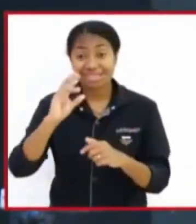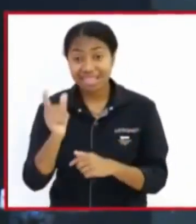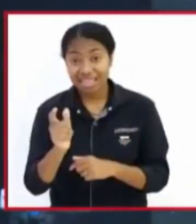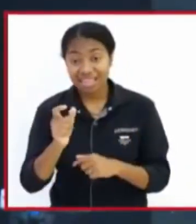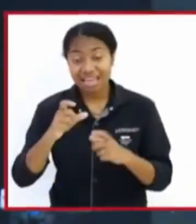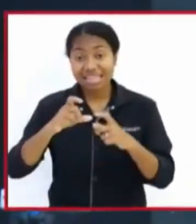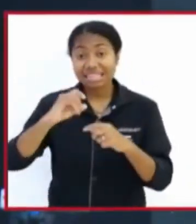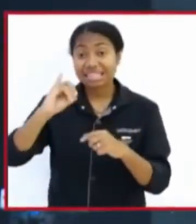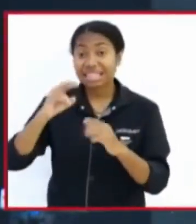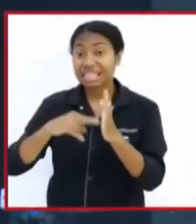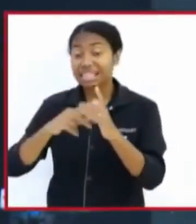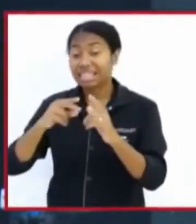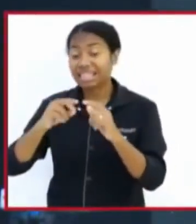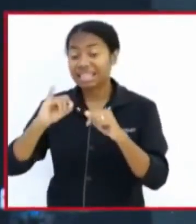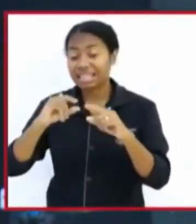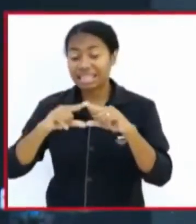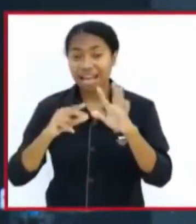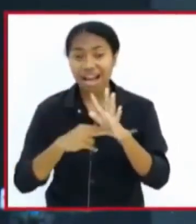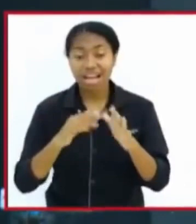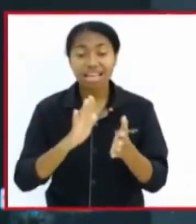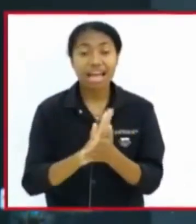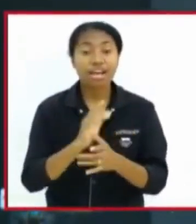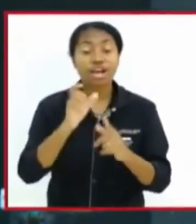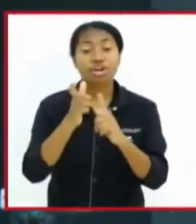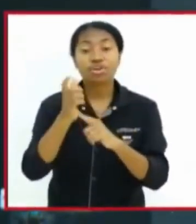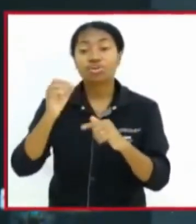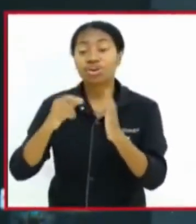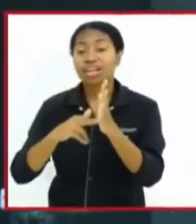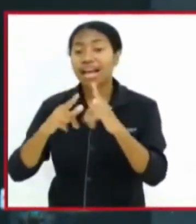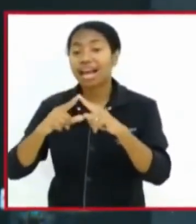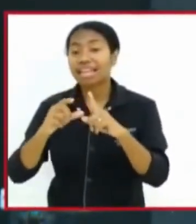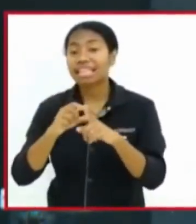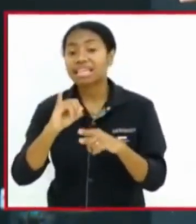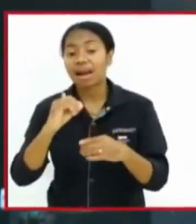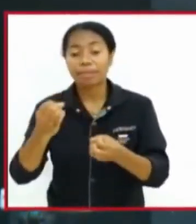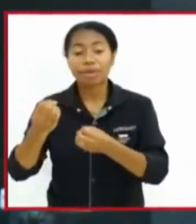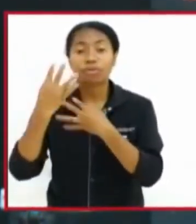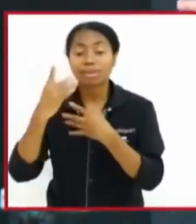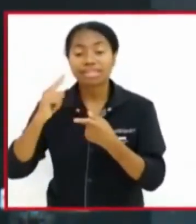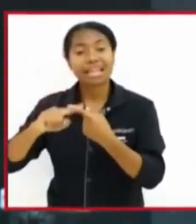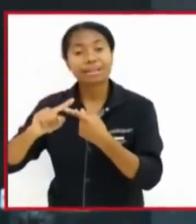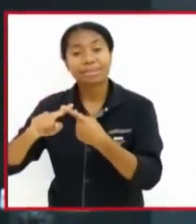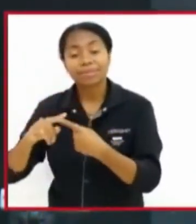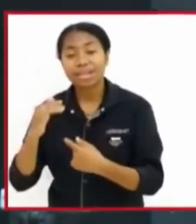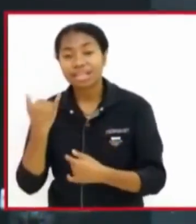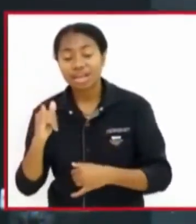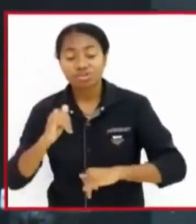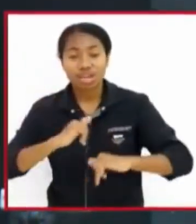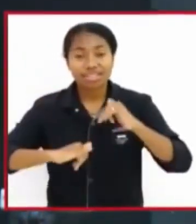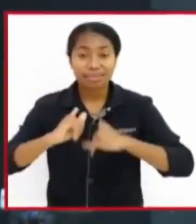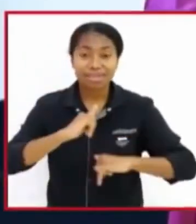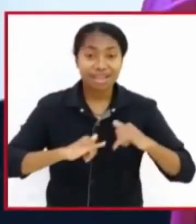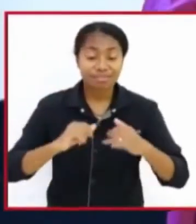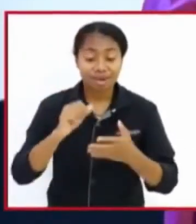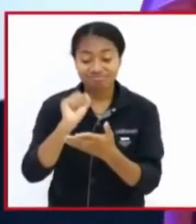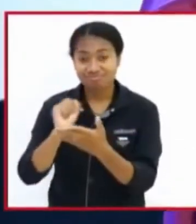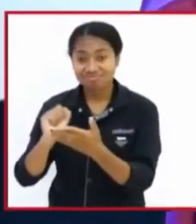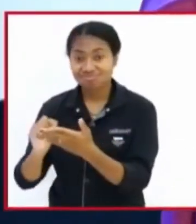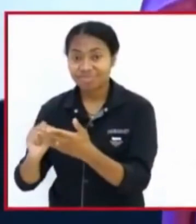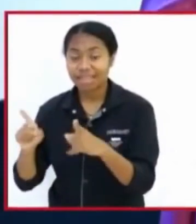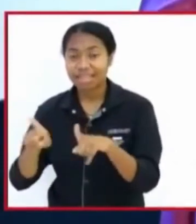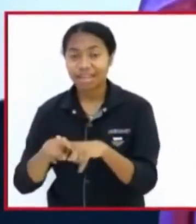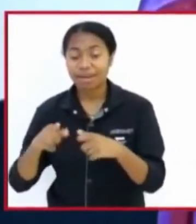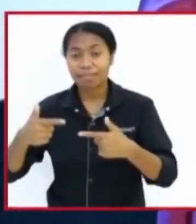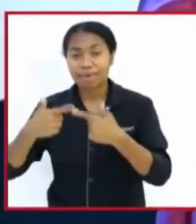Yordania lalu mereka memberitahu terhadap teman-temannya yang sudah sama-sama menurut menandatangani perjanjian